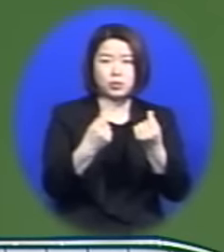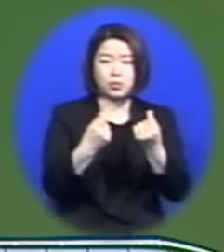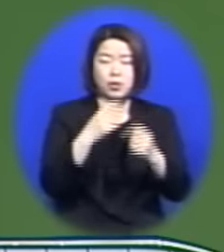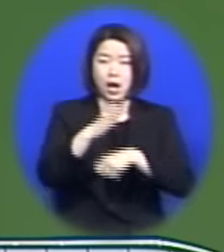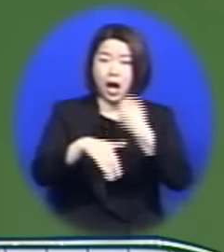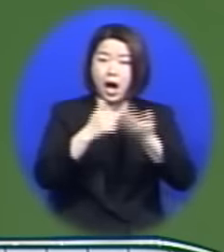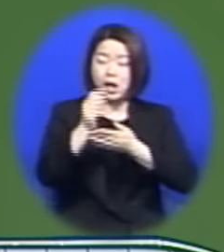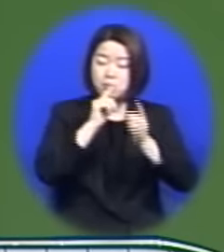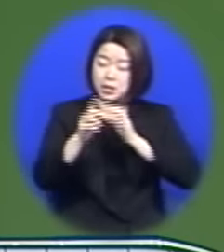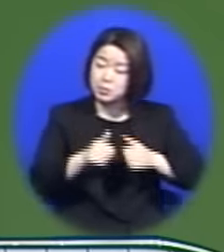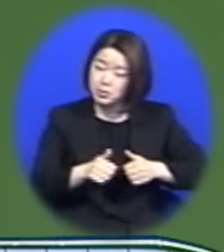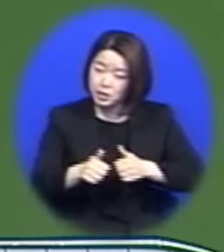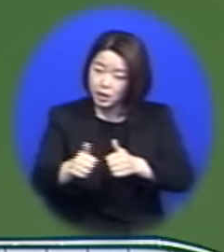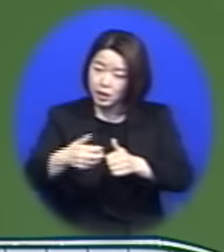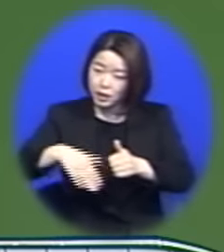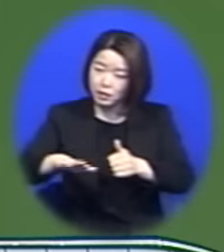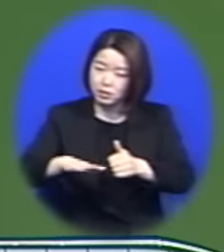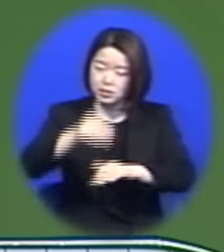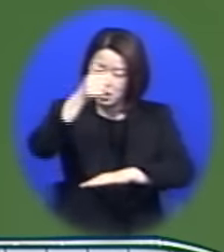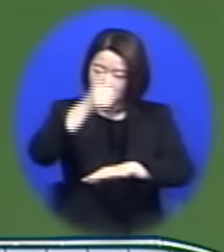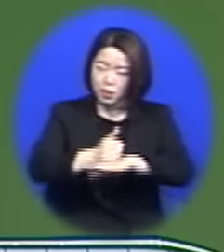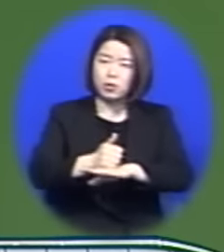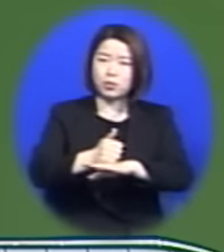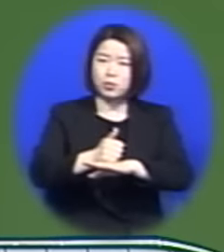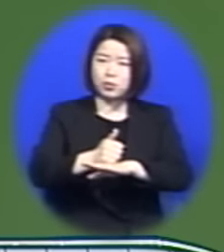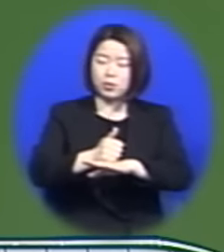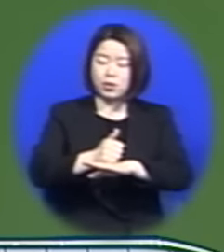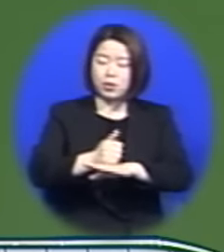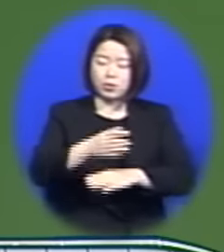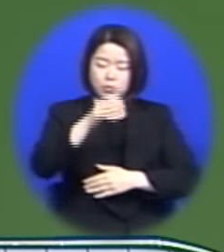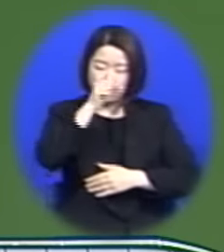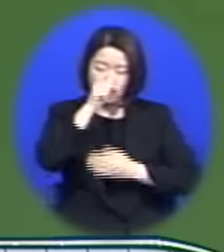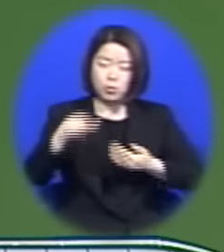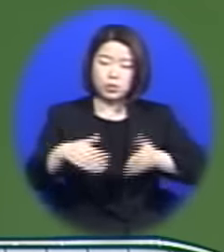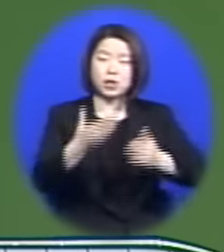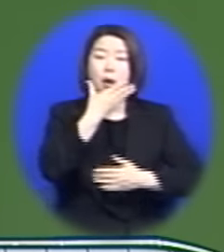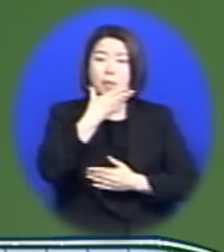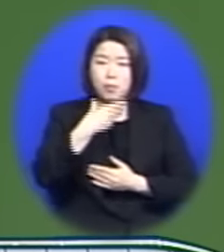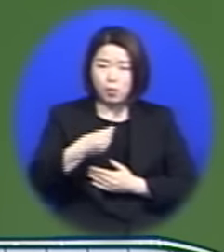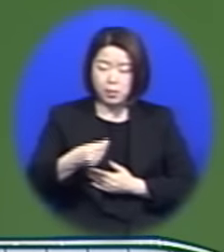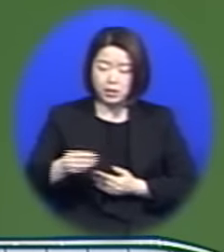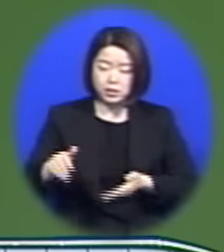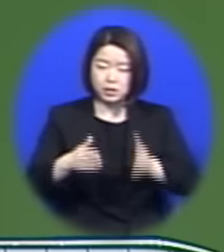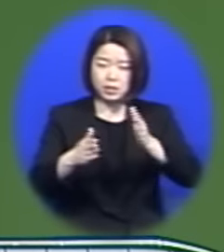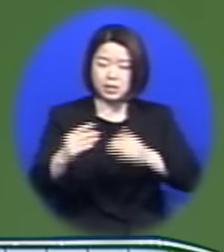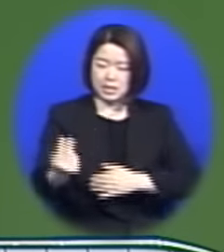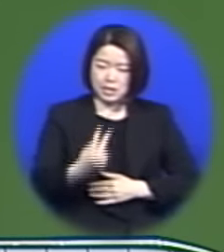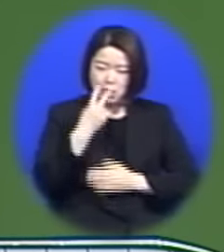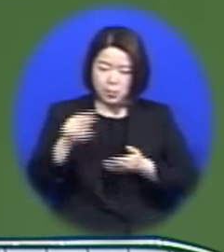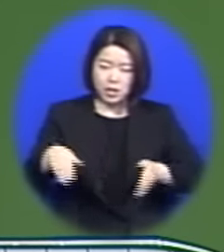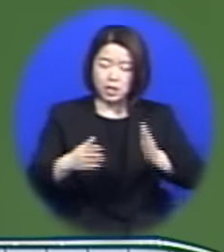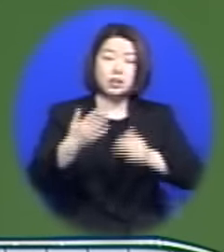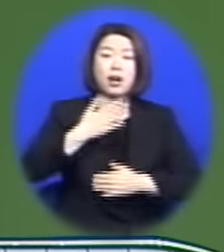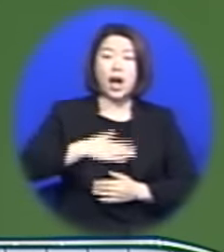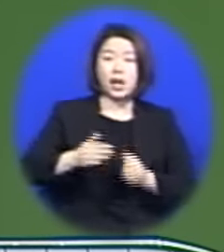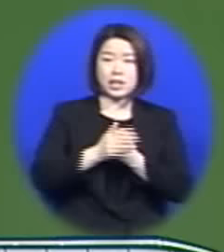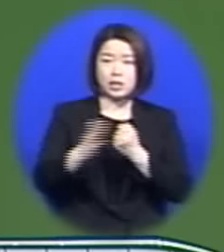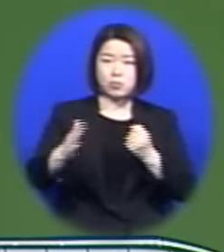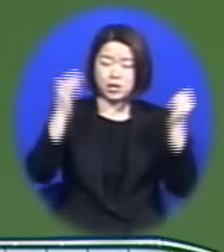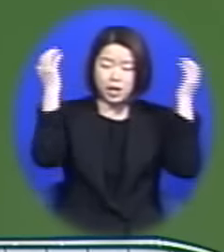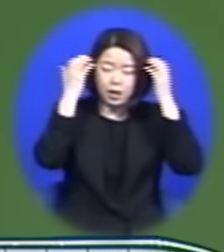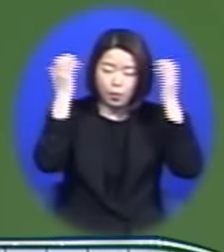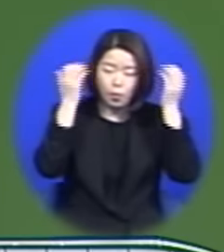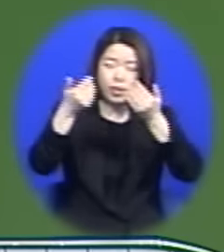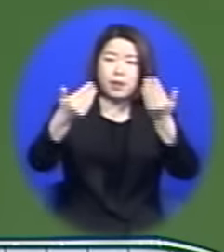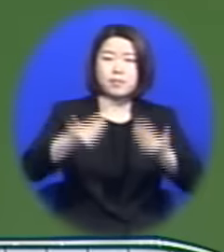궁극적으로 선한 길 복받는 길 생명의 길인 줄 아니까 그러니까 고난 당해도